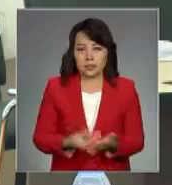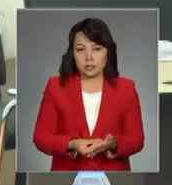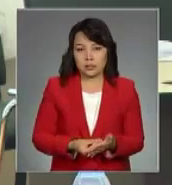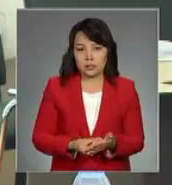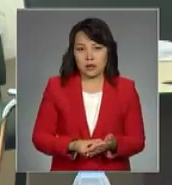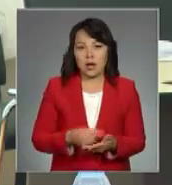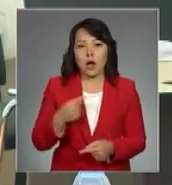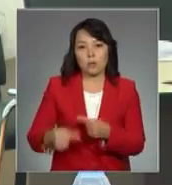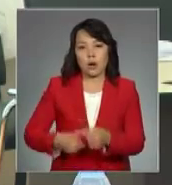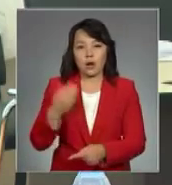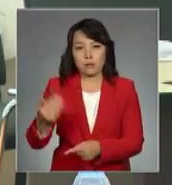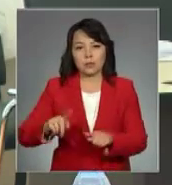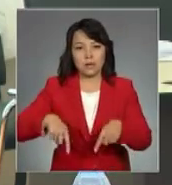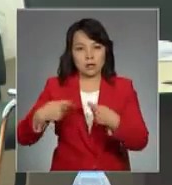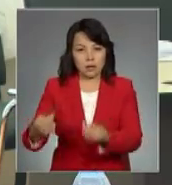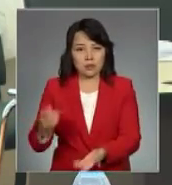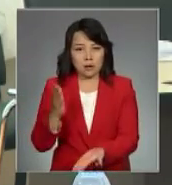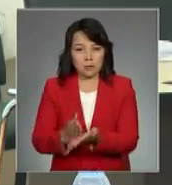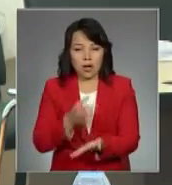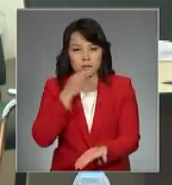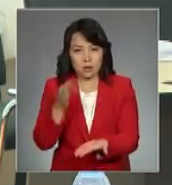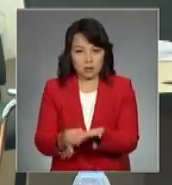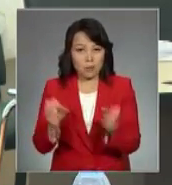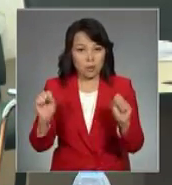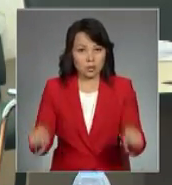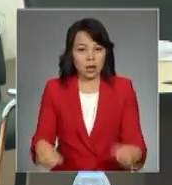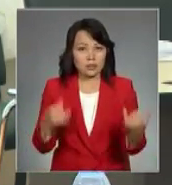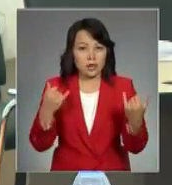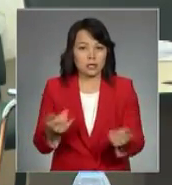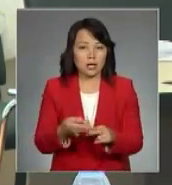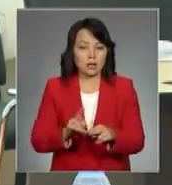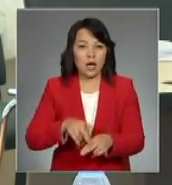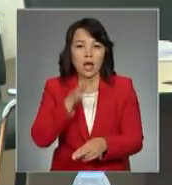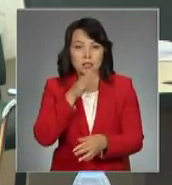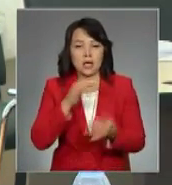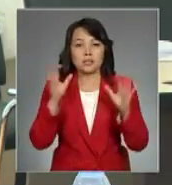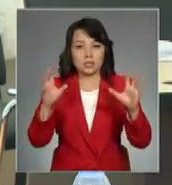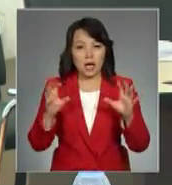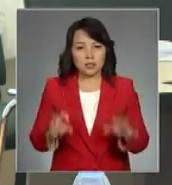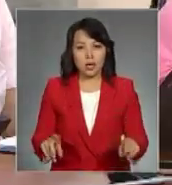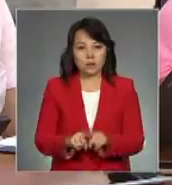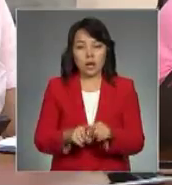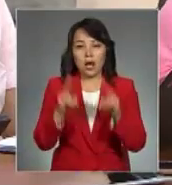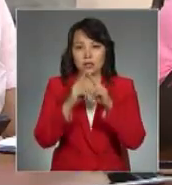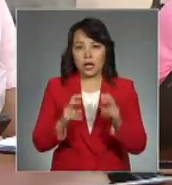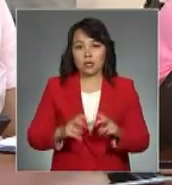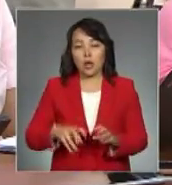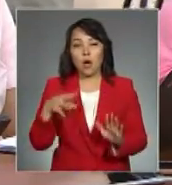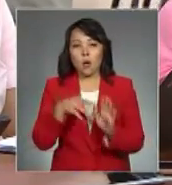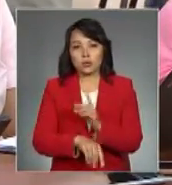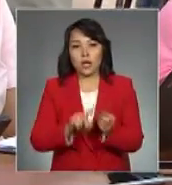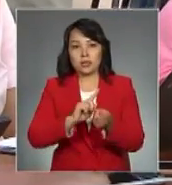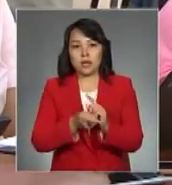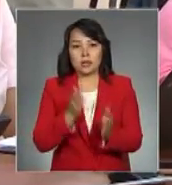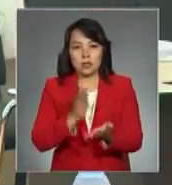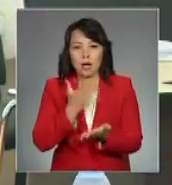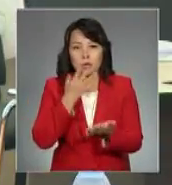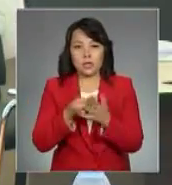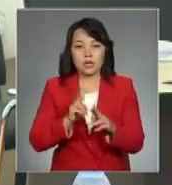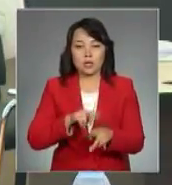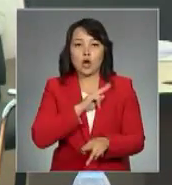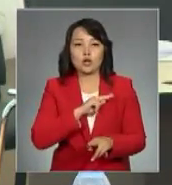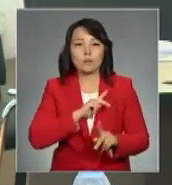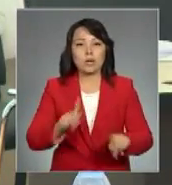өзіңіздің мұраңыз деп айтуға болады. Ол жаңағы заңда қарастырылған, өзгерістер енгізілген жоқ. Жұмыс